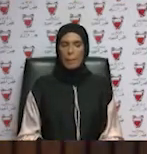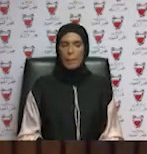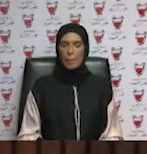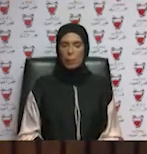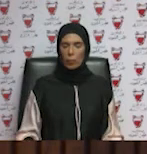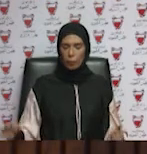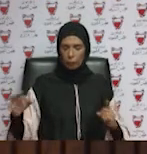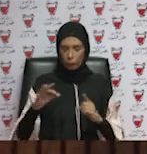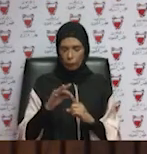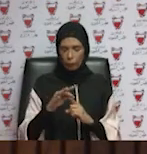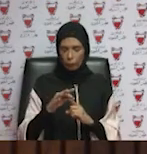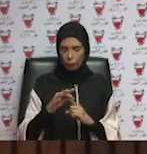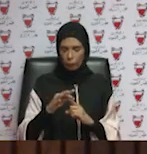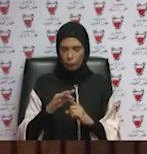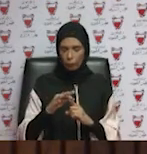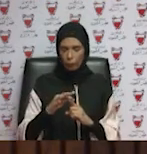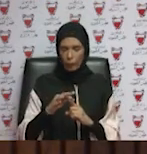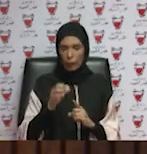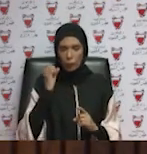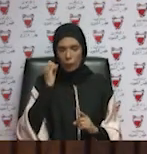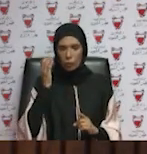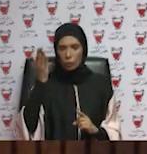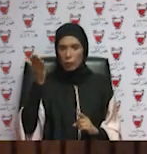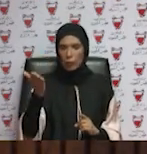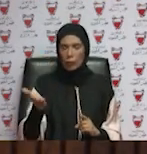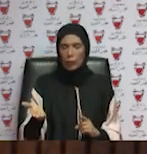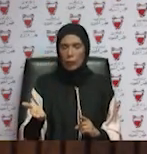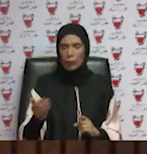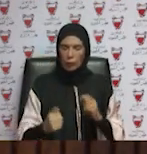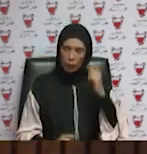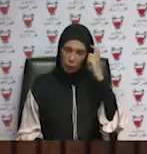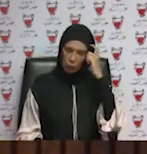يهدف اقتراح إنشاء المجلس الأعلى للدراسات الطبية